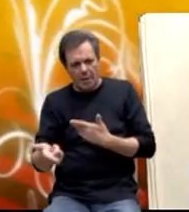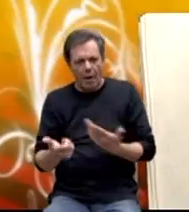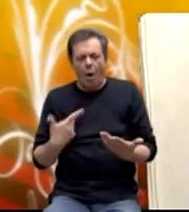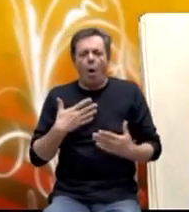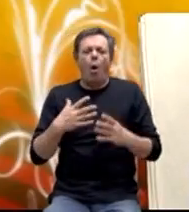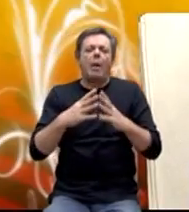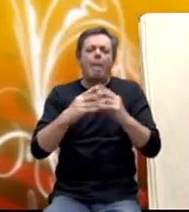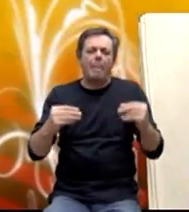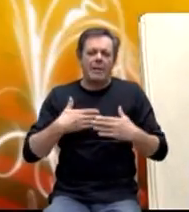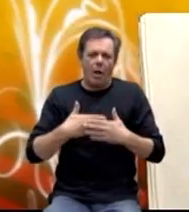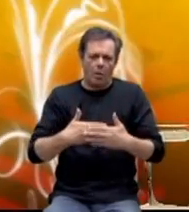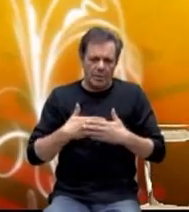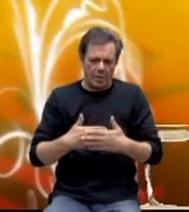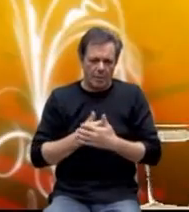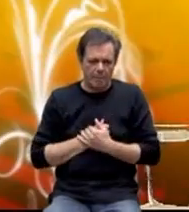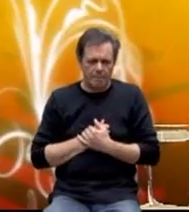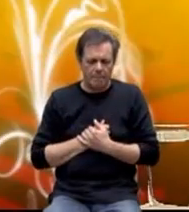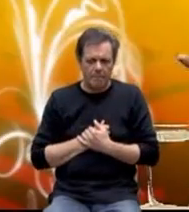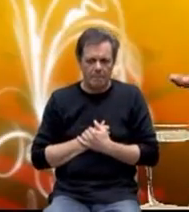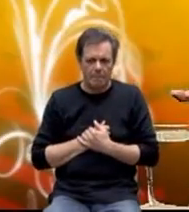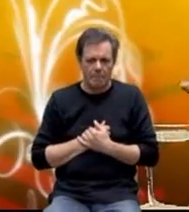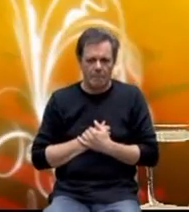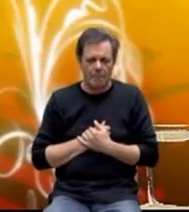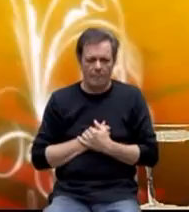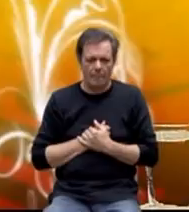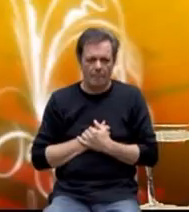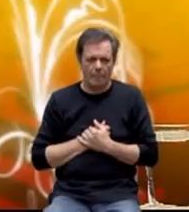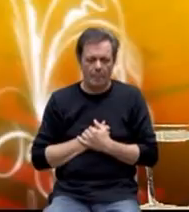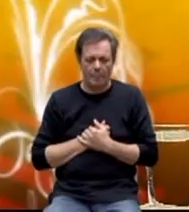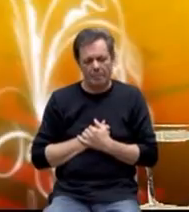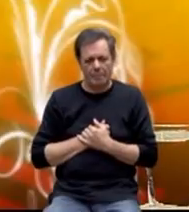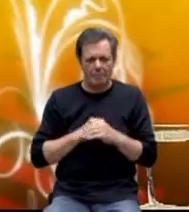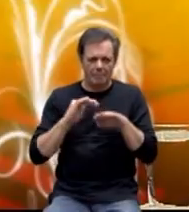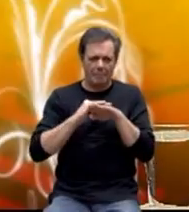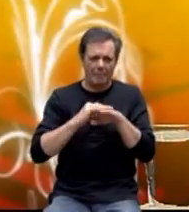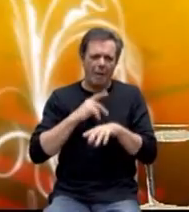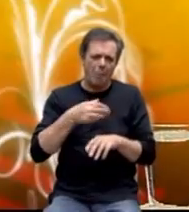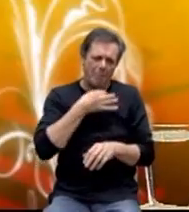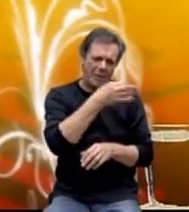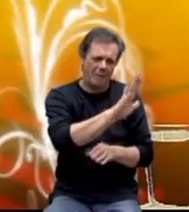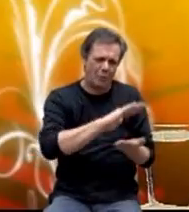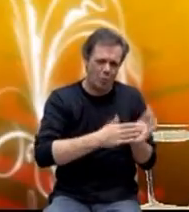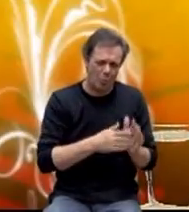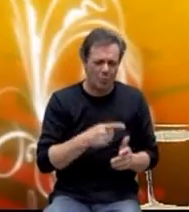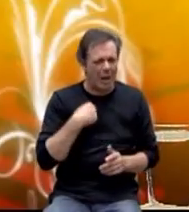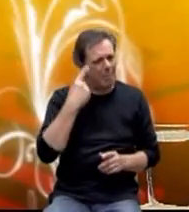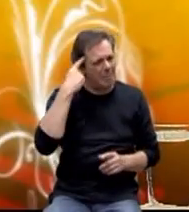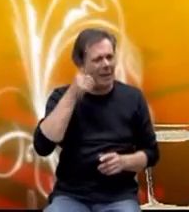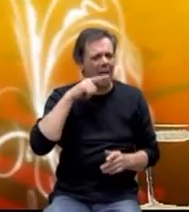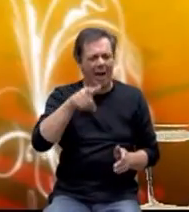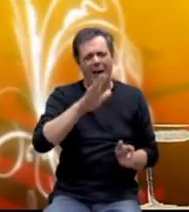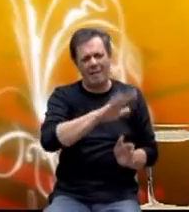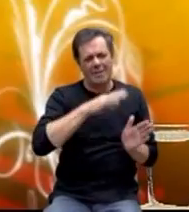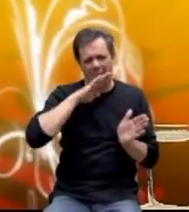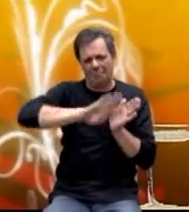prestao disati. I tu se desilo nešto, moram najprije vašu slobodno suprugu, jel da? Da ne bi rekli da vas ja ignoriram. Ja